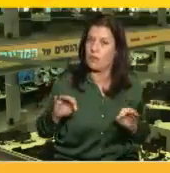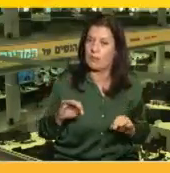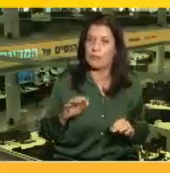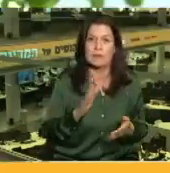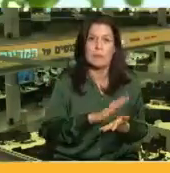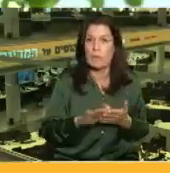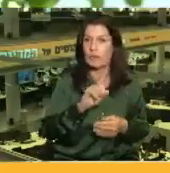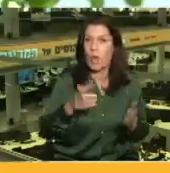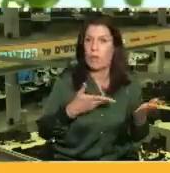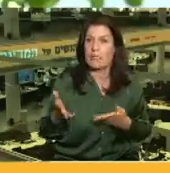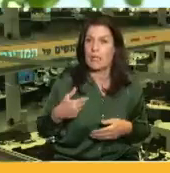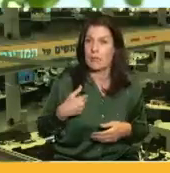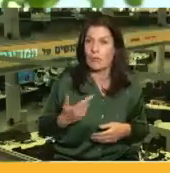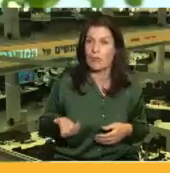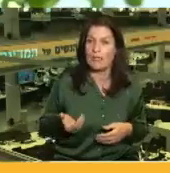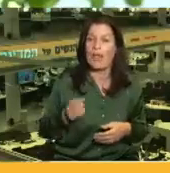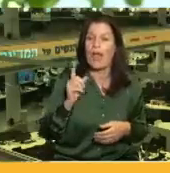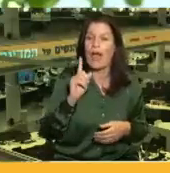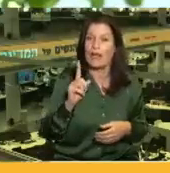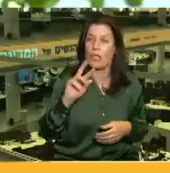כן, לא שמזמינים. אני שוב פעם אומרת,